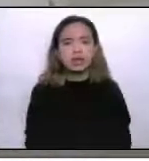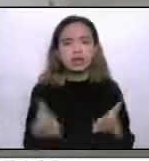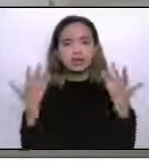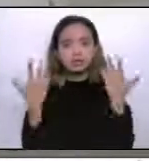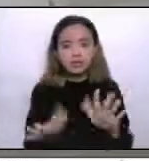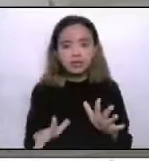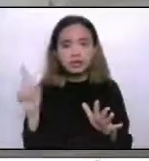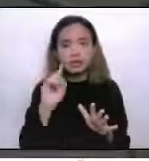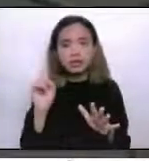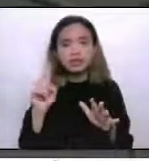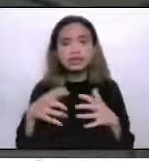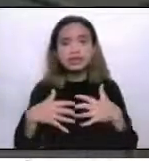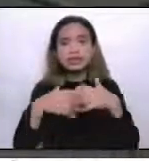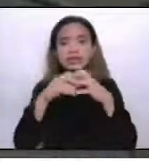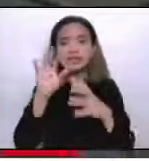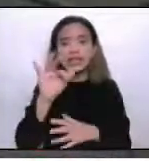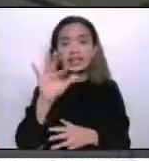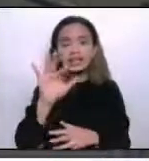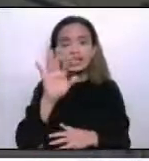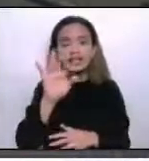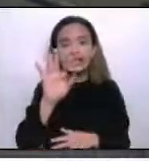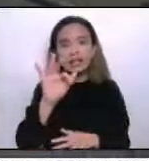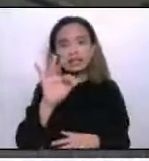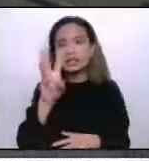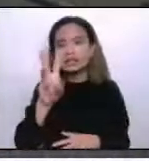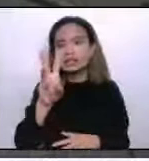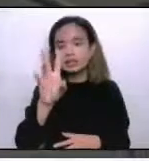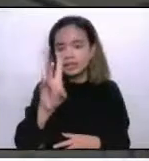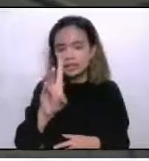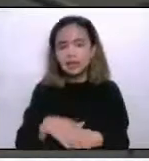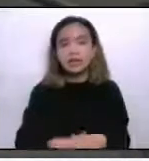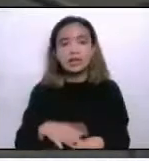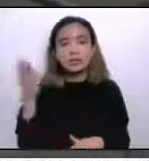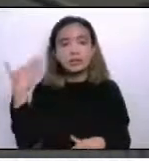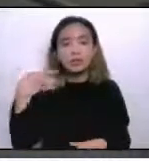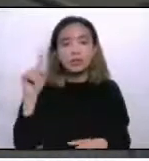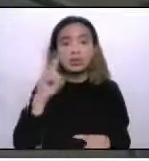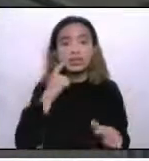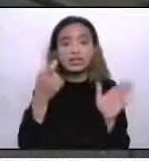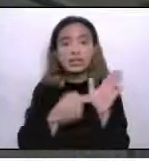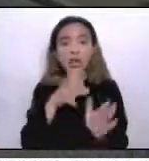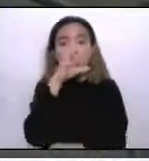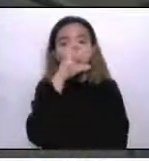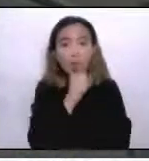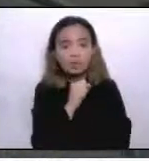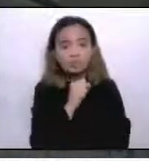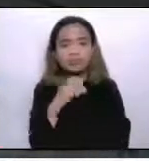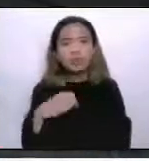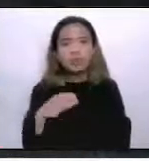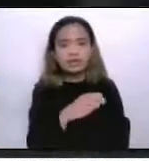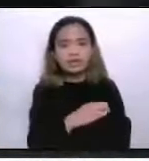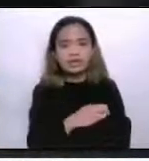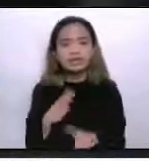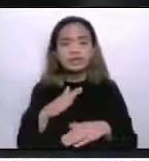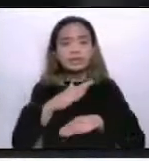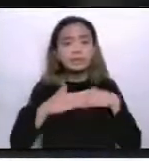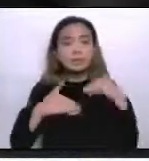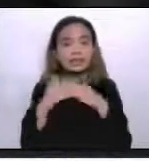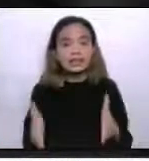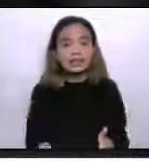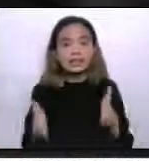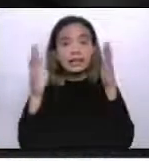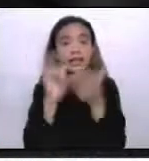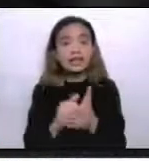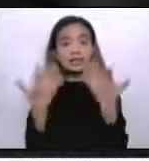ito. Kilala ang National Museum of the Philippines dati bilang Old Legislative Building. Dito nanumpa sa tungkulin sina